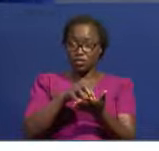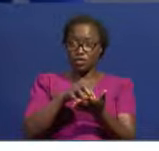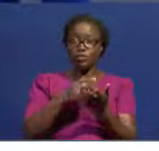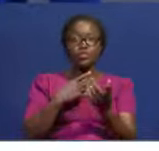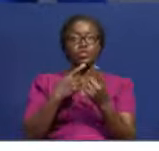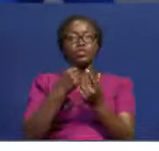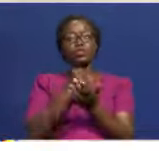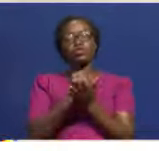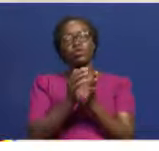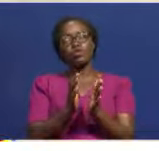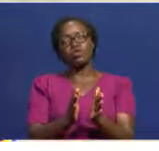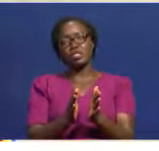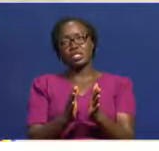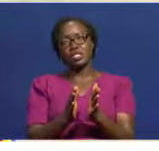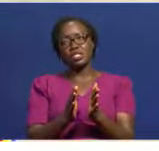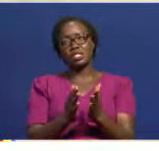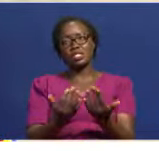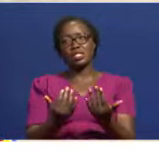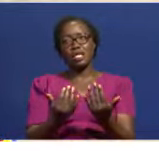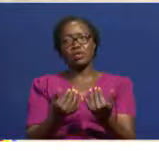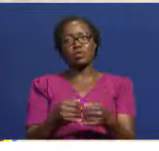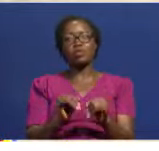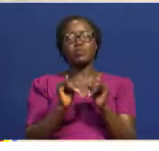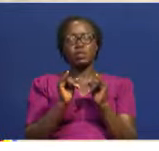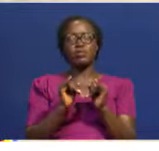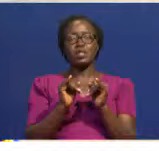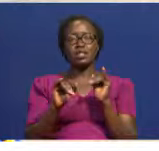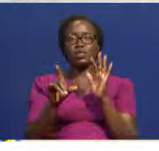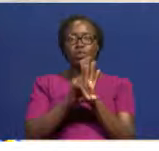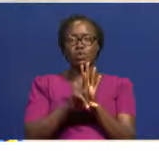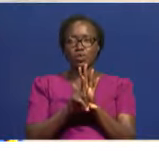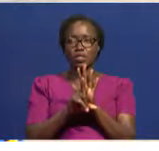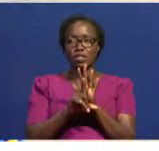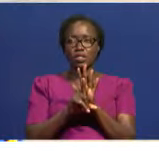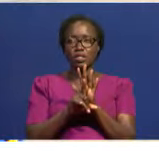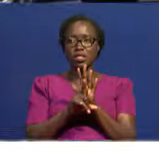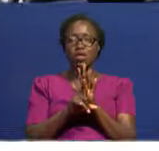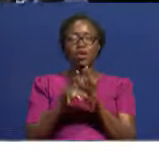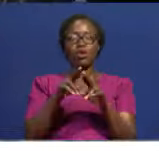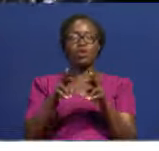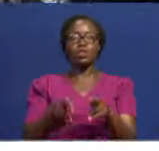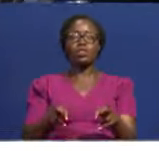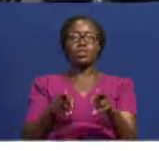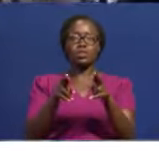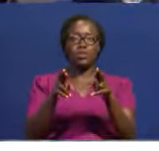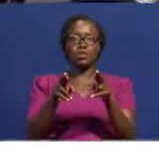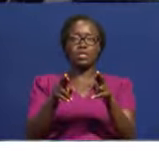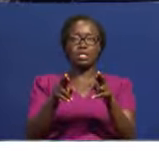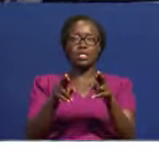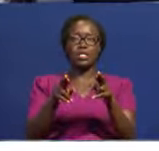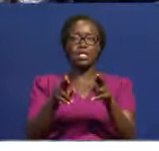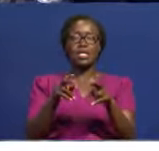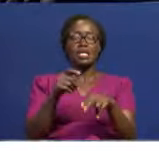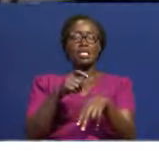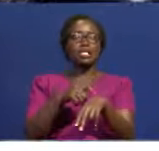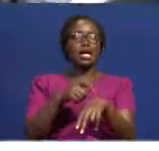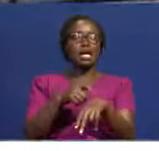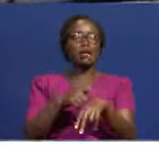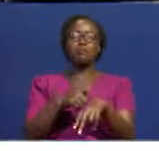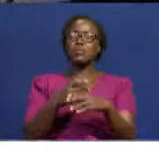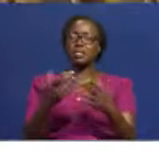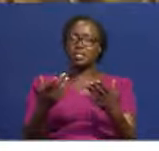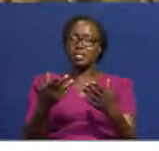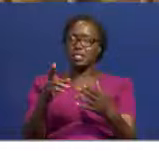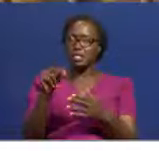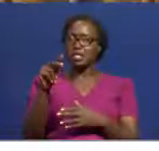talking to our officers for now to enforce rules on the road. Msako huu unajiri wakati ambapo halmashauri